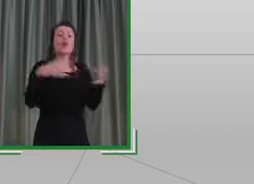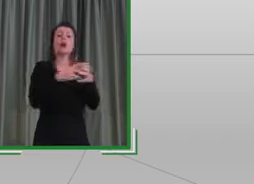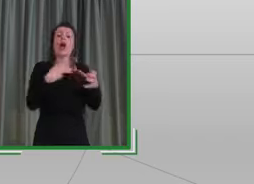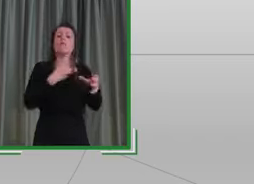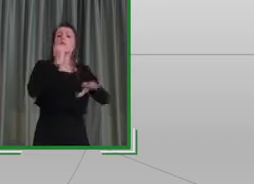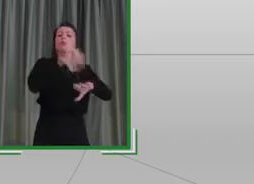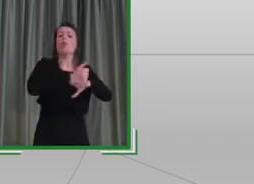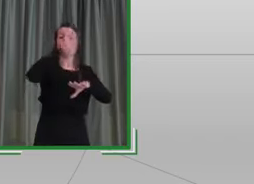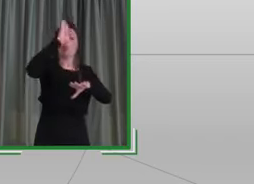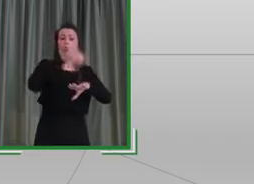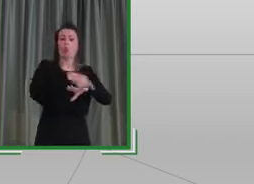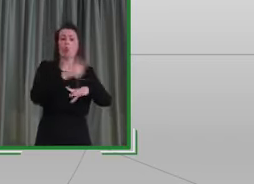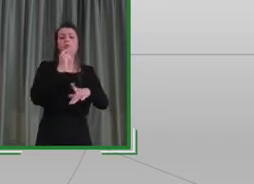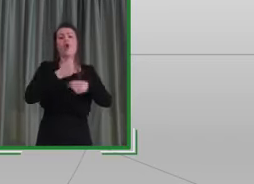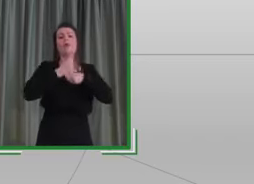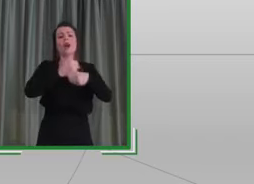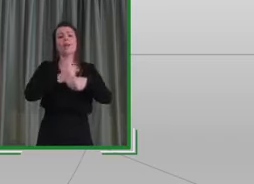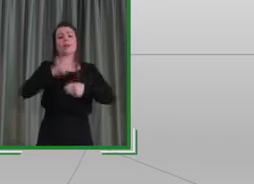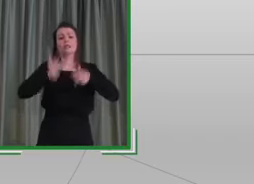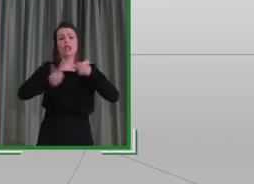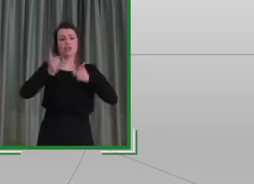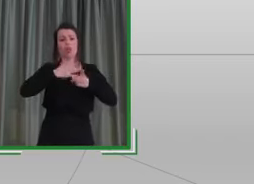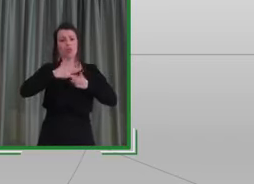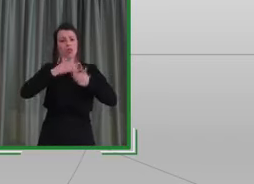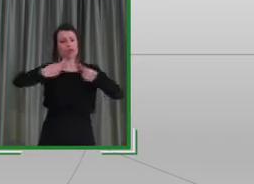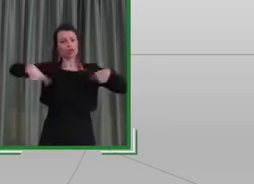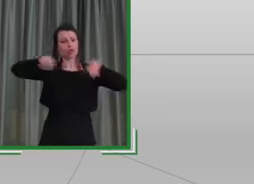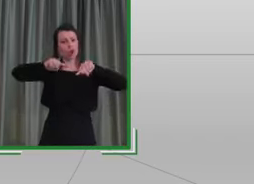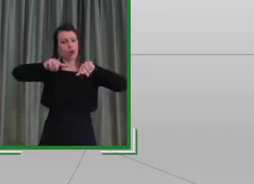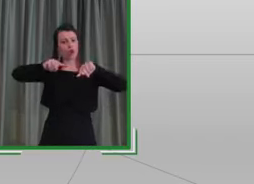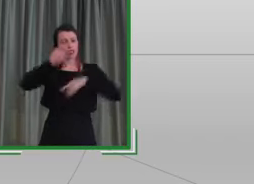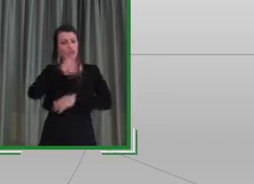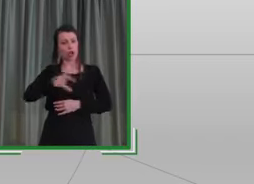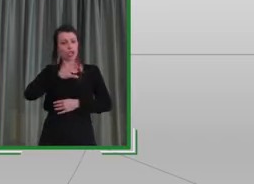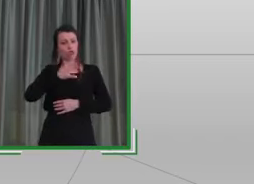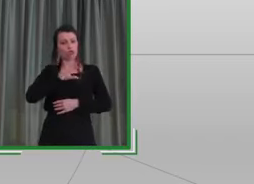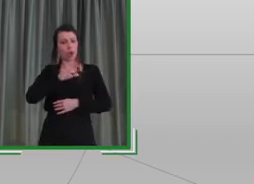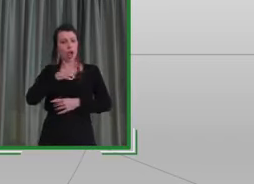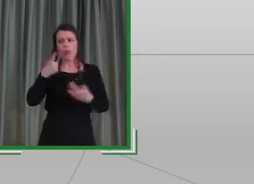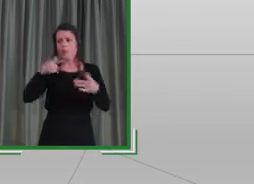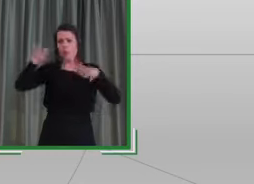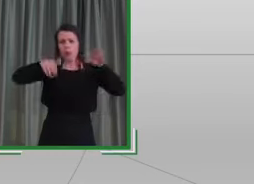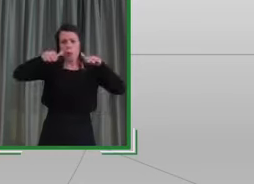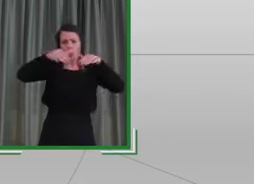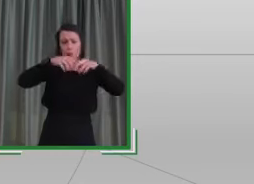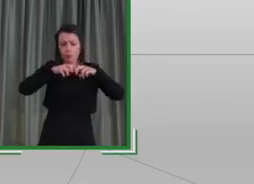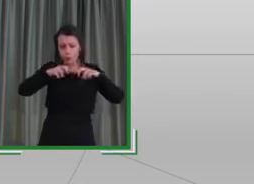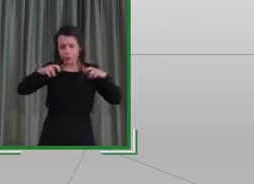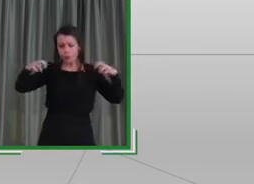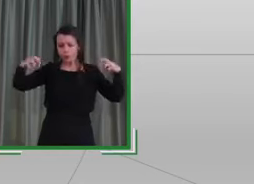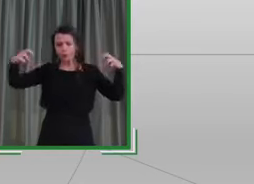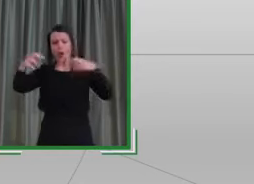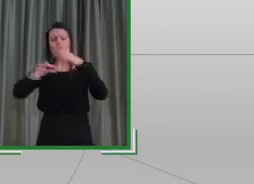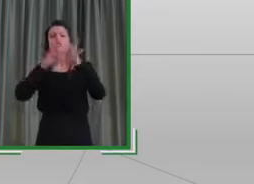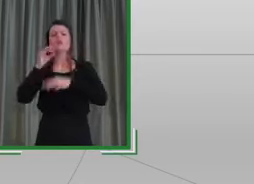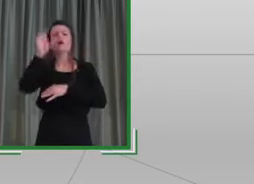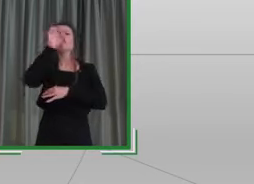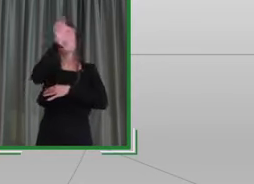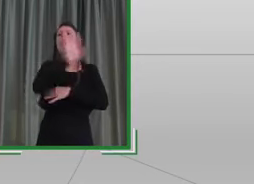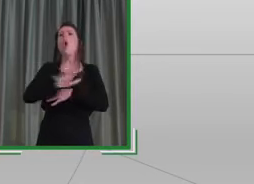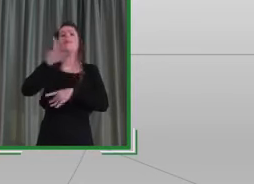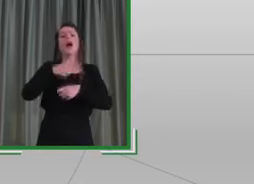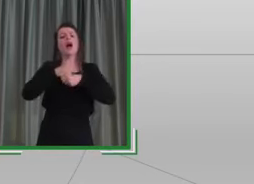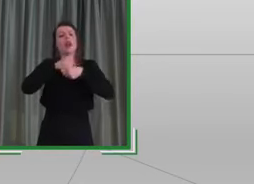politiche che abbiamo in consiglio regionale quindi un po tutta la rappresentatività della regione lombardia di cose